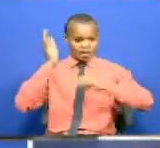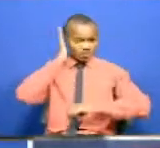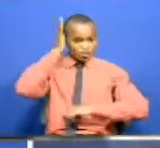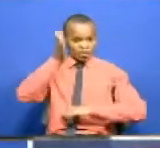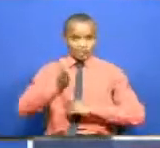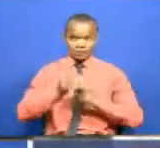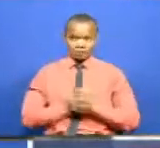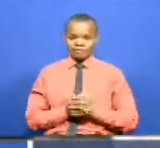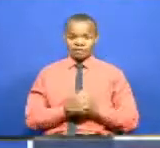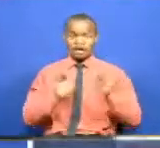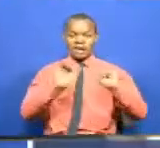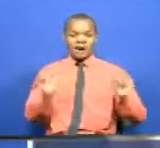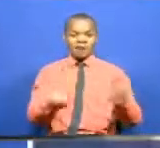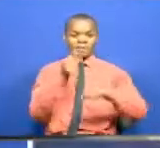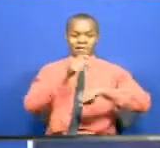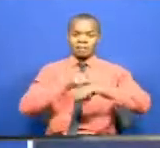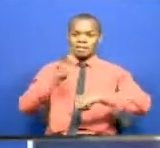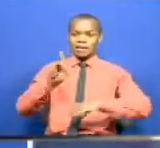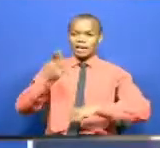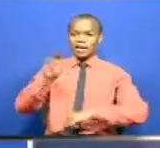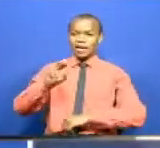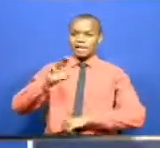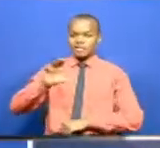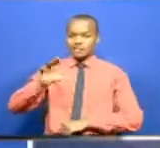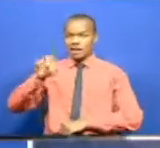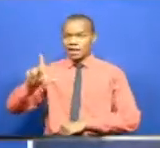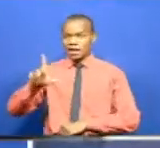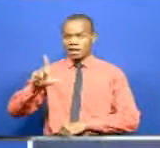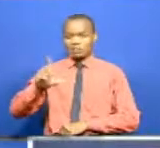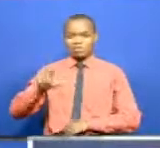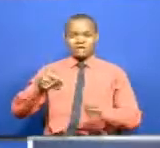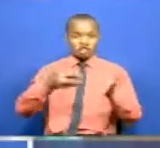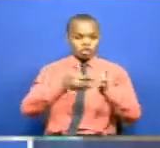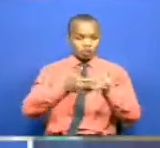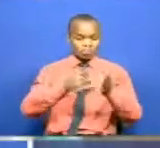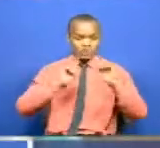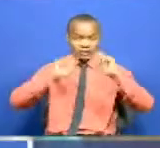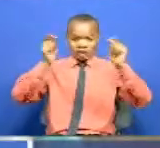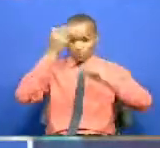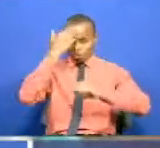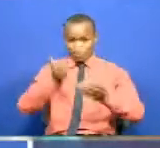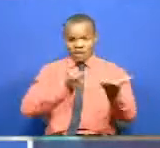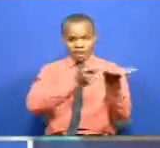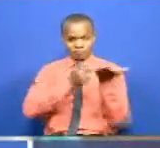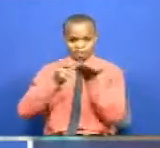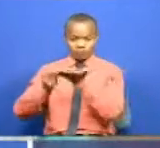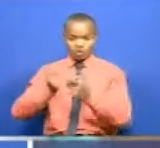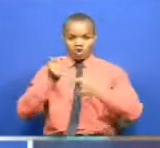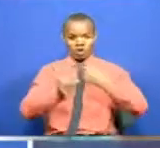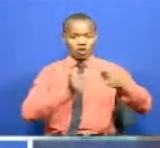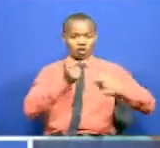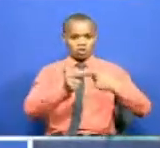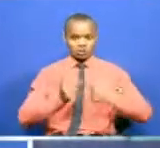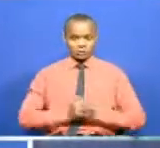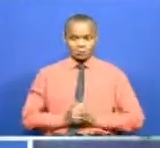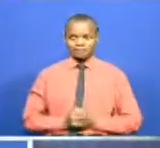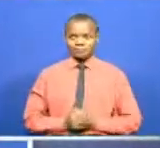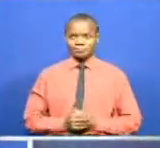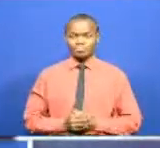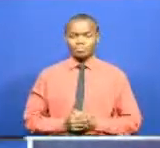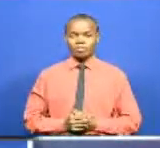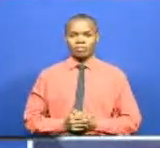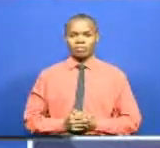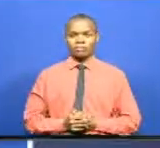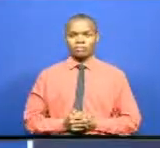cha maafisa wa kliniki kusitisha mgomo wao kikisema mazungumzo yameanzishwa. Jackie Wambiru, Darubini ya Channel